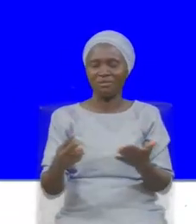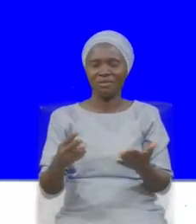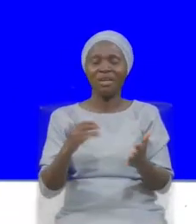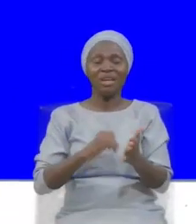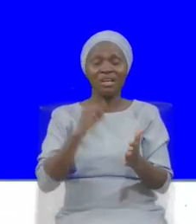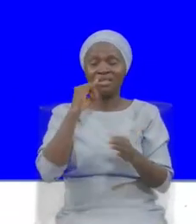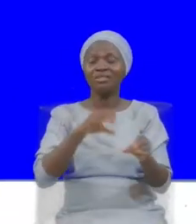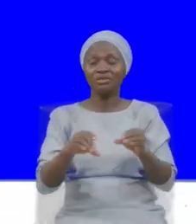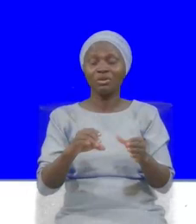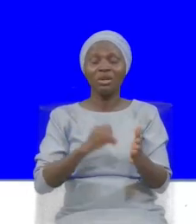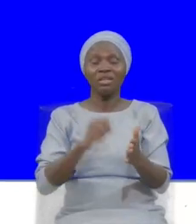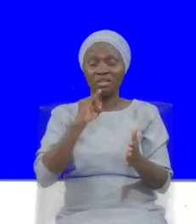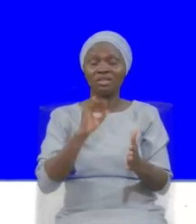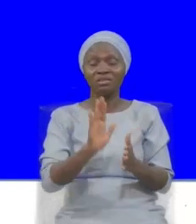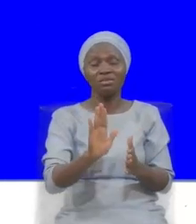C'est pour vous ce soir.